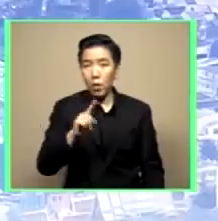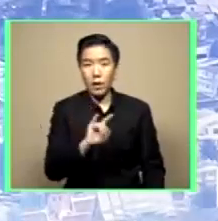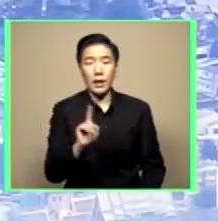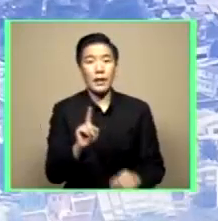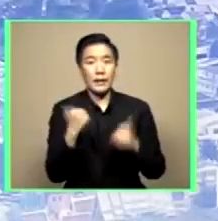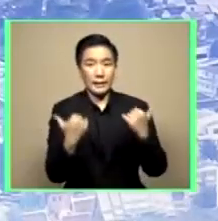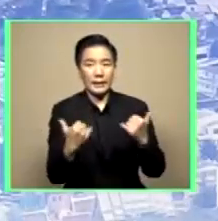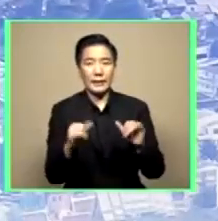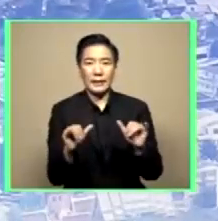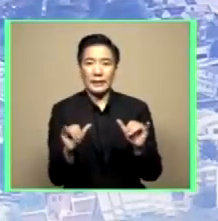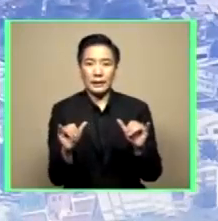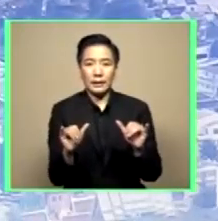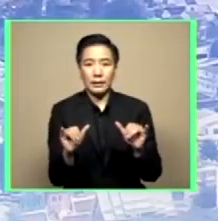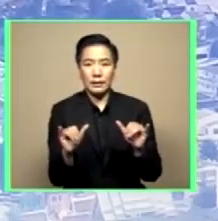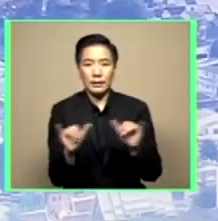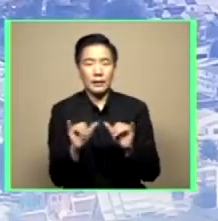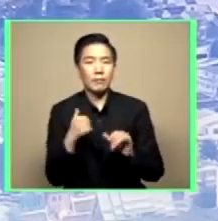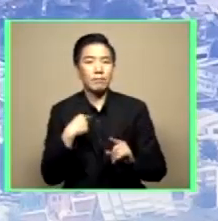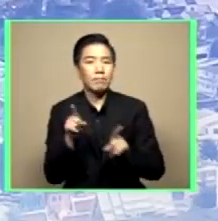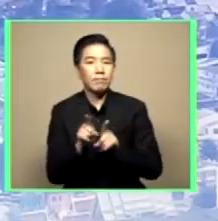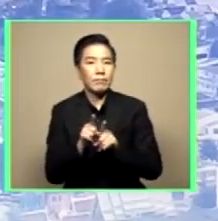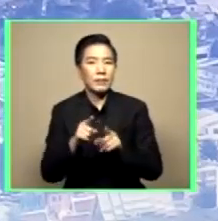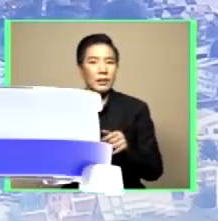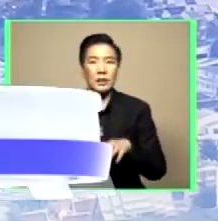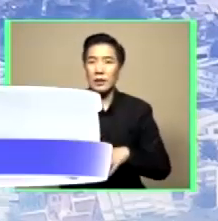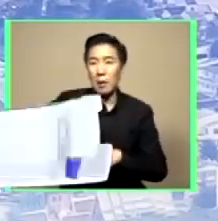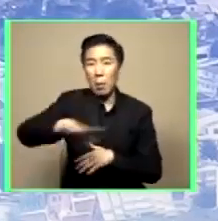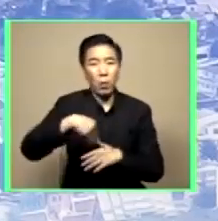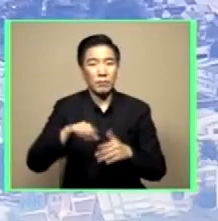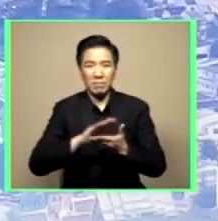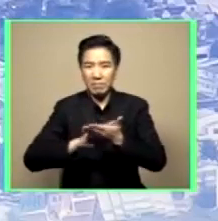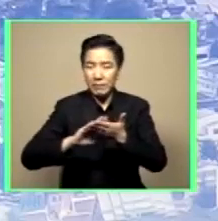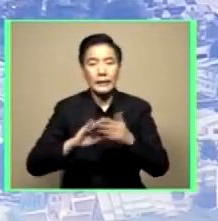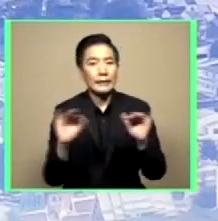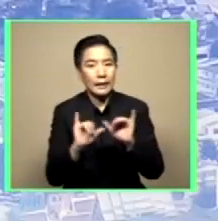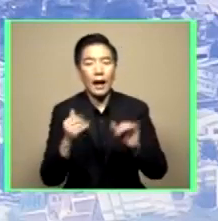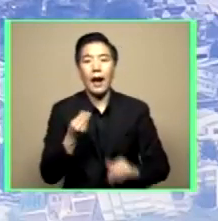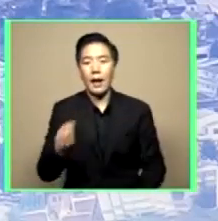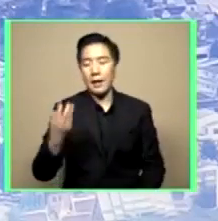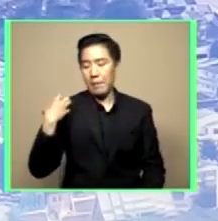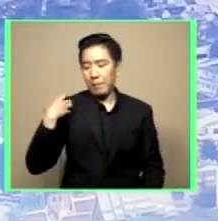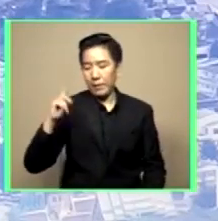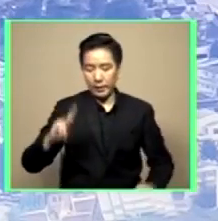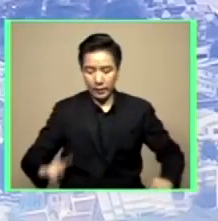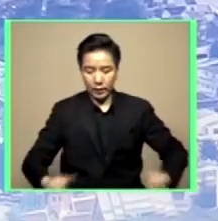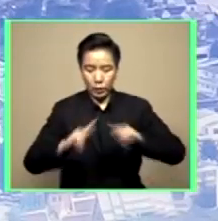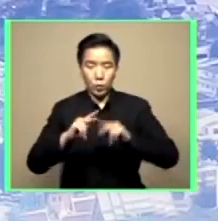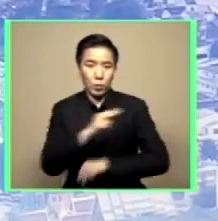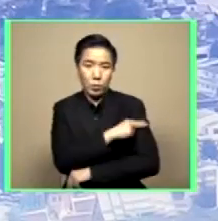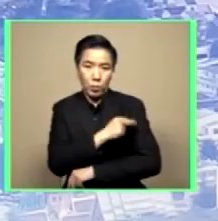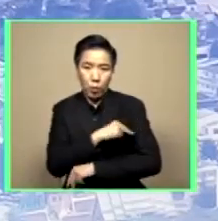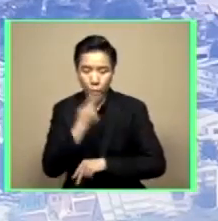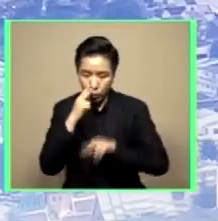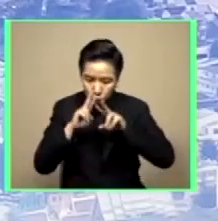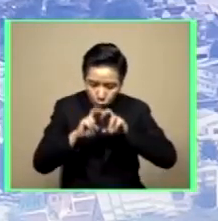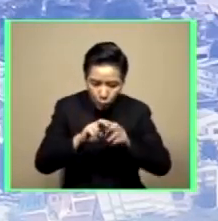ที่จะไว้วางใจในสถานการณ์ทั้งหมดได้ต้องให้ทางท่านปลัดกระทรวงสาธารณสุขติดตามข้อมูลอย่างใกล้